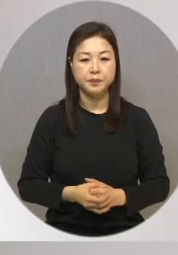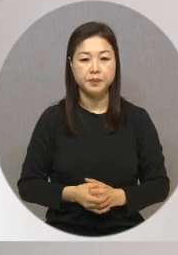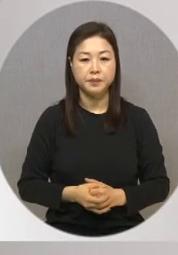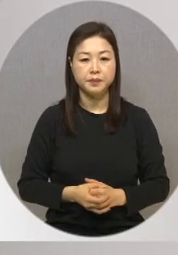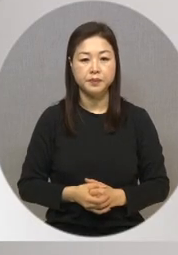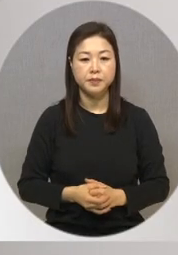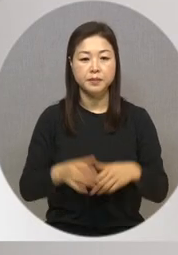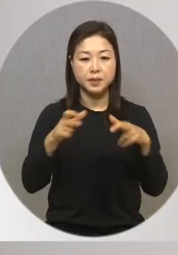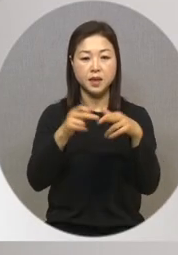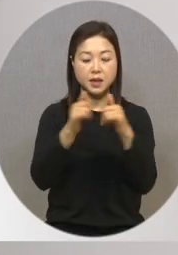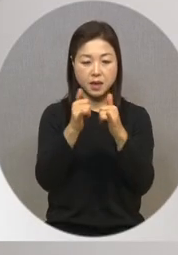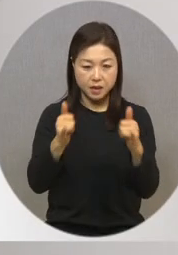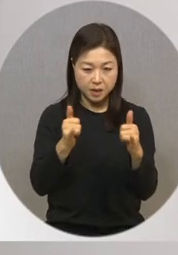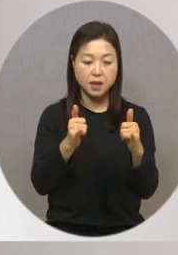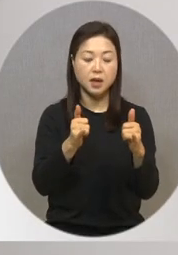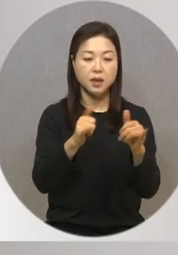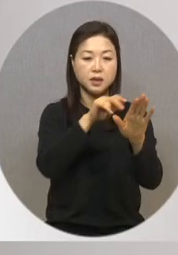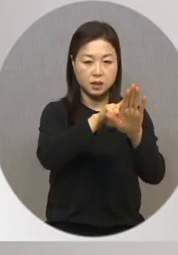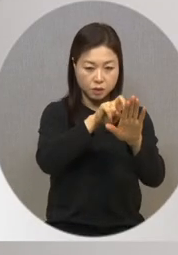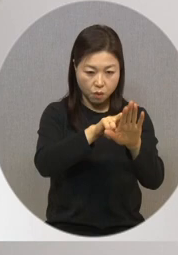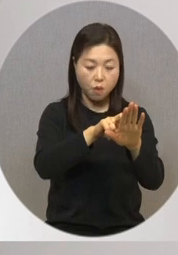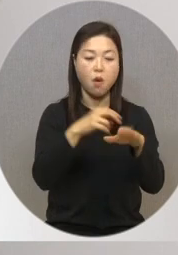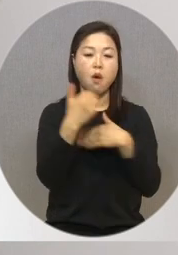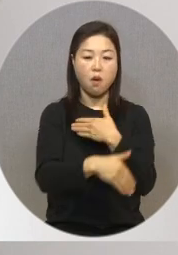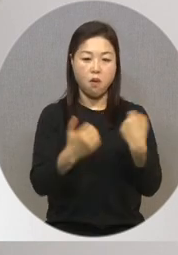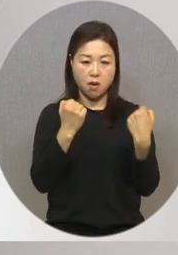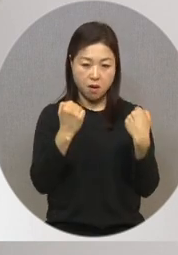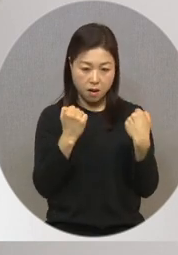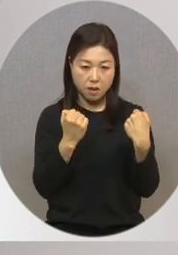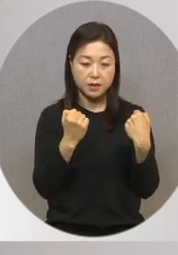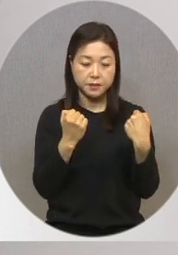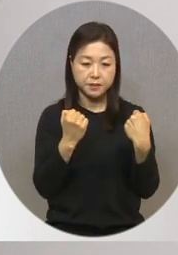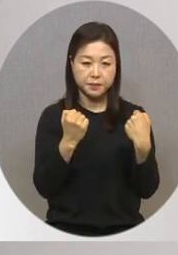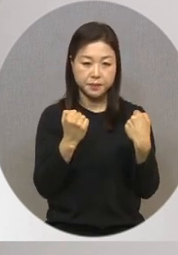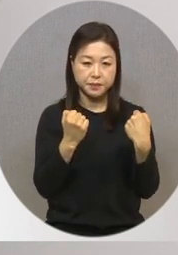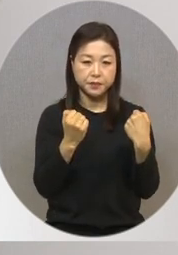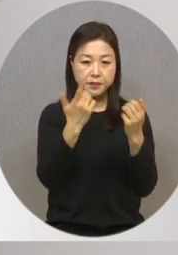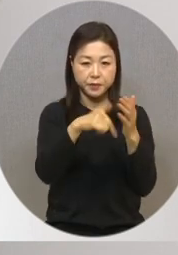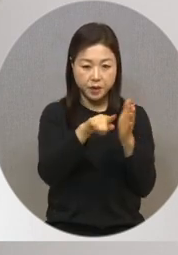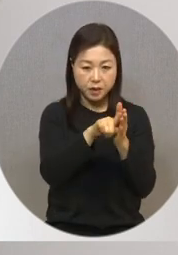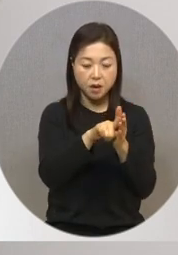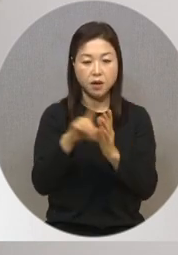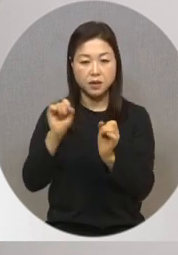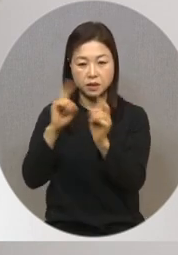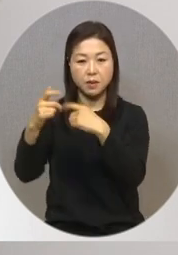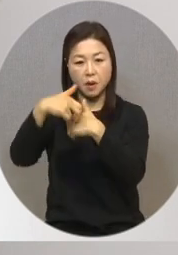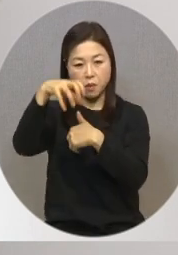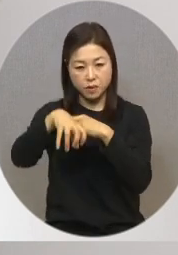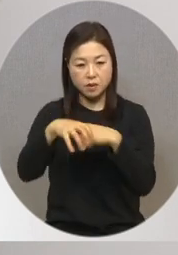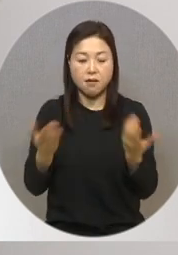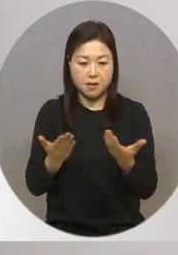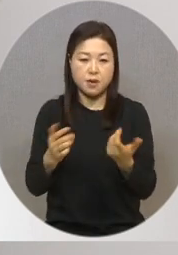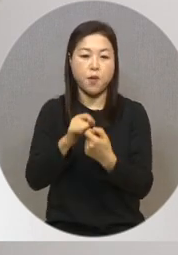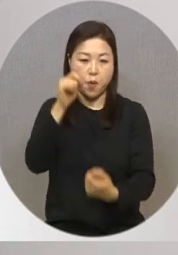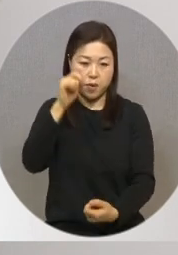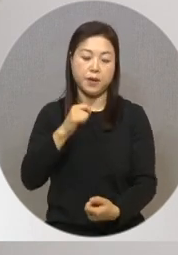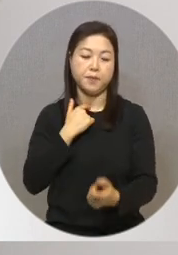장애인들의 그 진료하고 건강을 위해서 누가 재활병원에서 오랫동안 이제 일했는데 그거에 대한